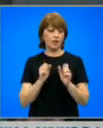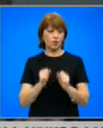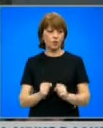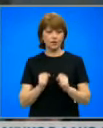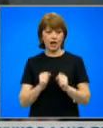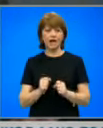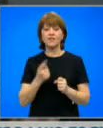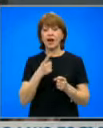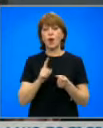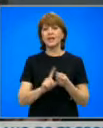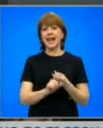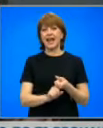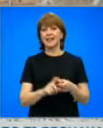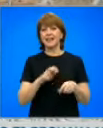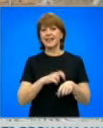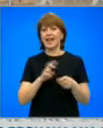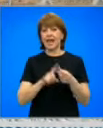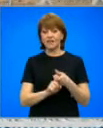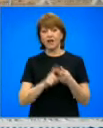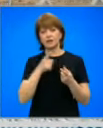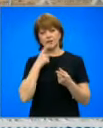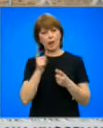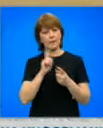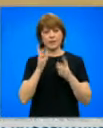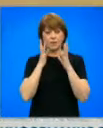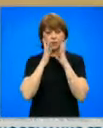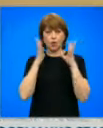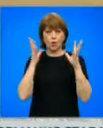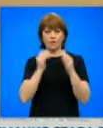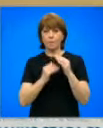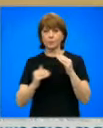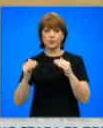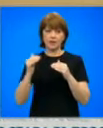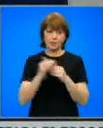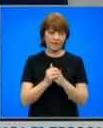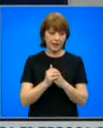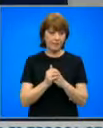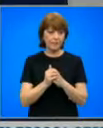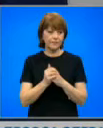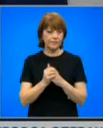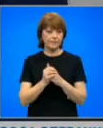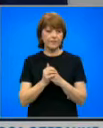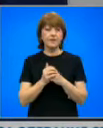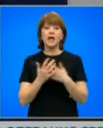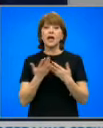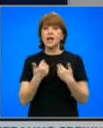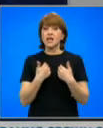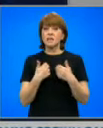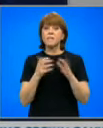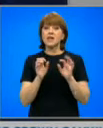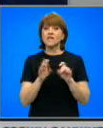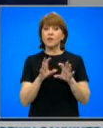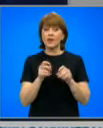Индикациите от КЕВР са, че няма да има шокови поскъпвания. ДПС изразиха притеснения за цените на газа. Доколкото имам информация, цената